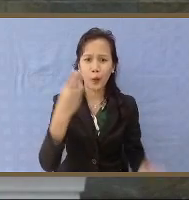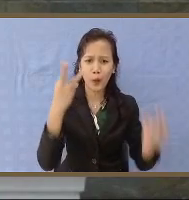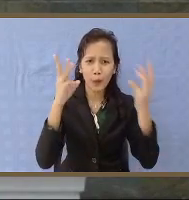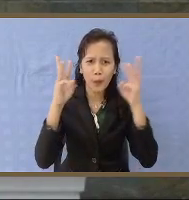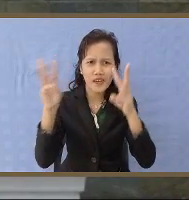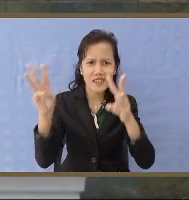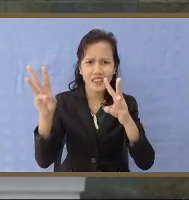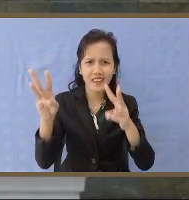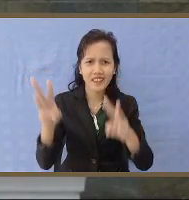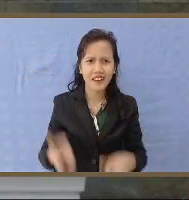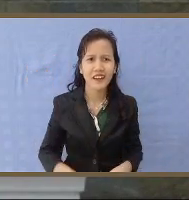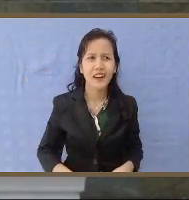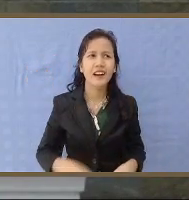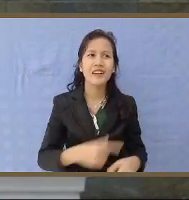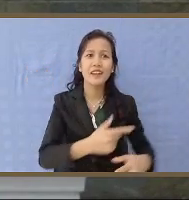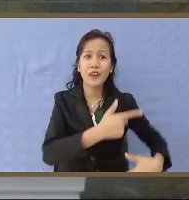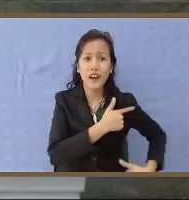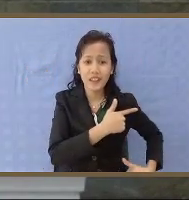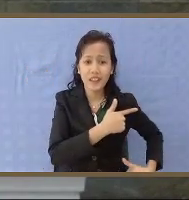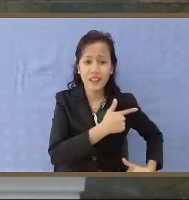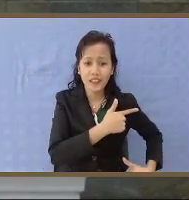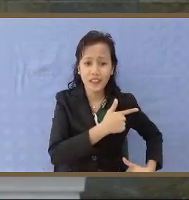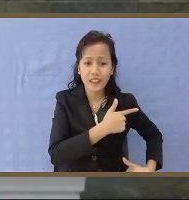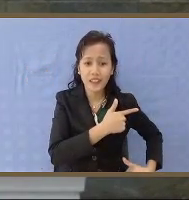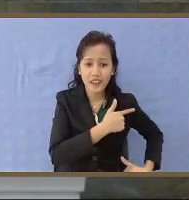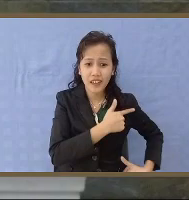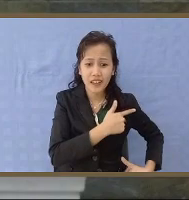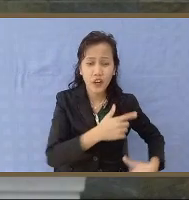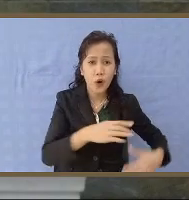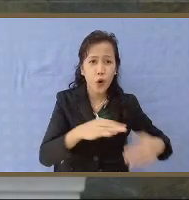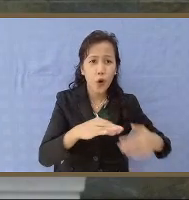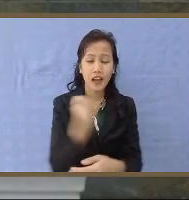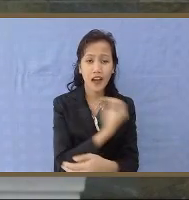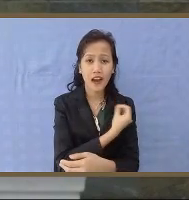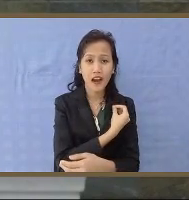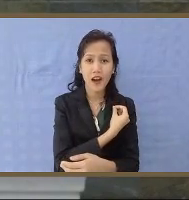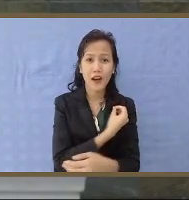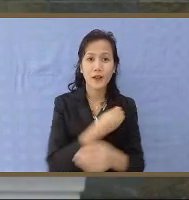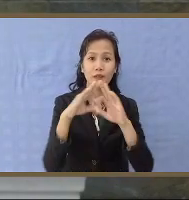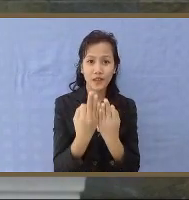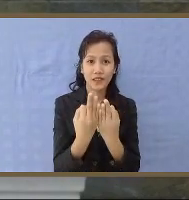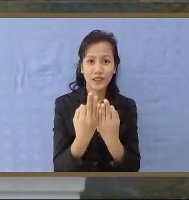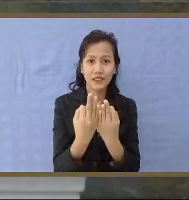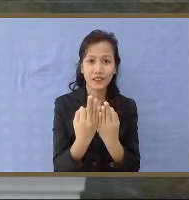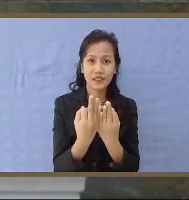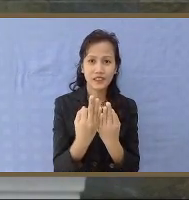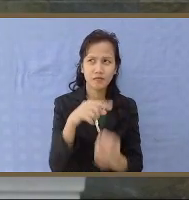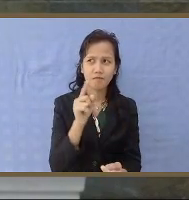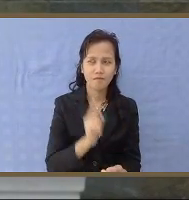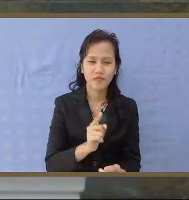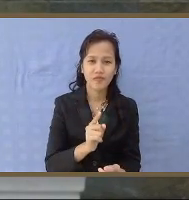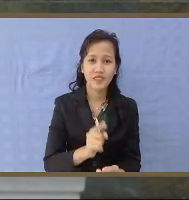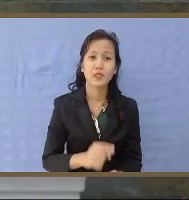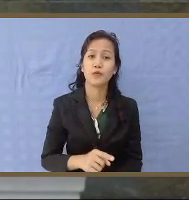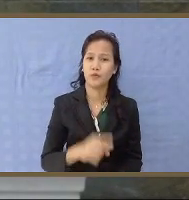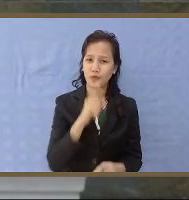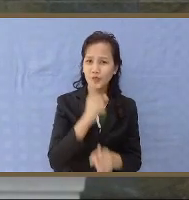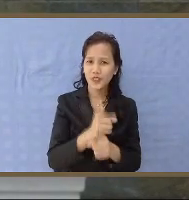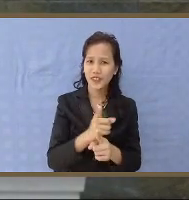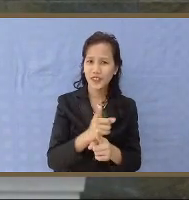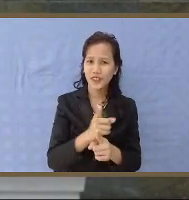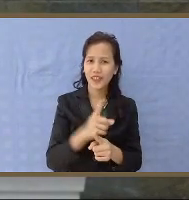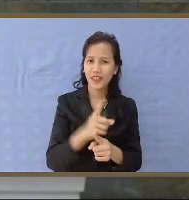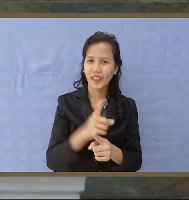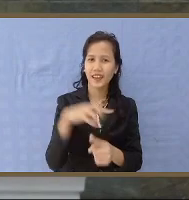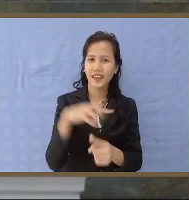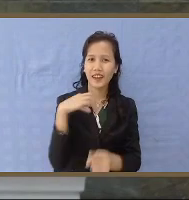course, the leader, the parents are watching our family. But listen, anong kwenta mga kapatid, kung wina-watch mo, kung